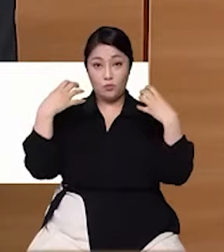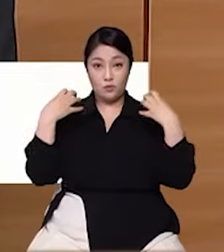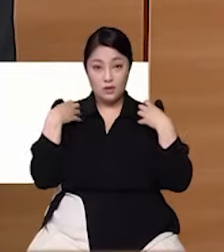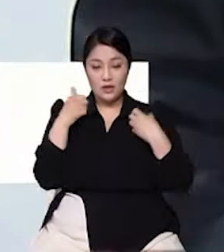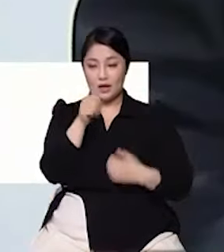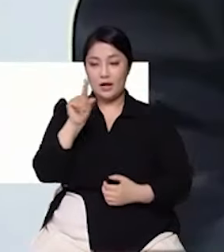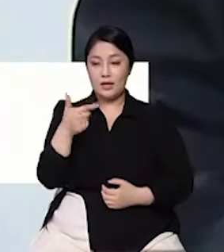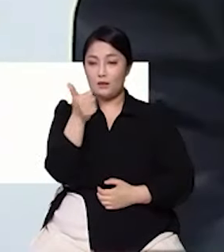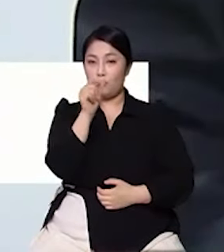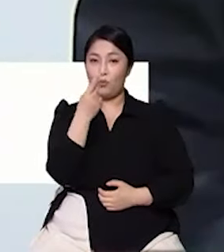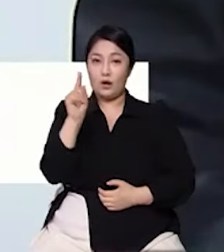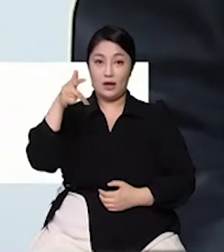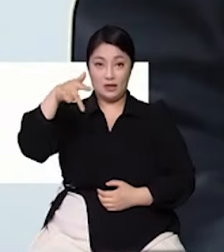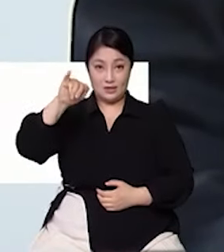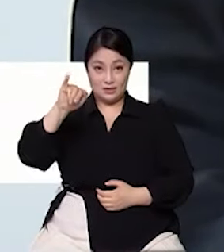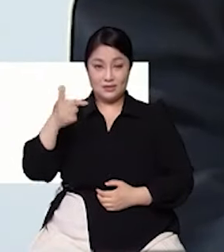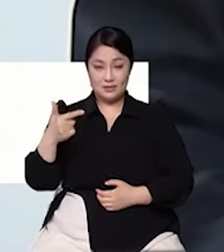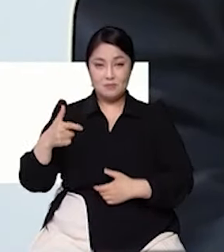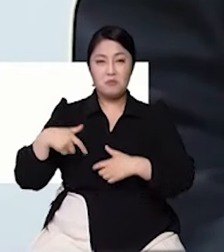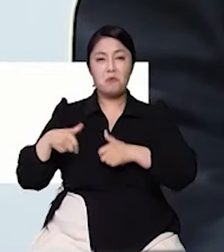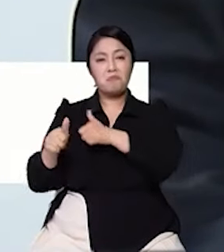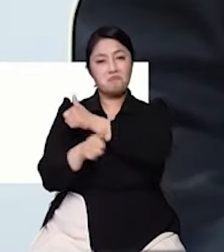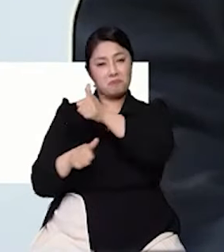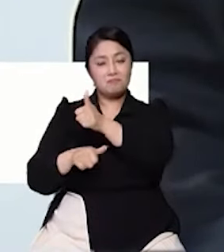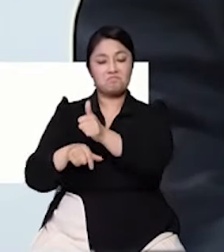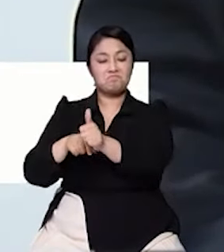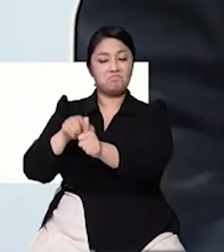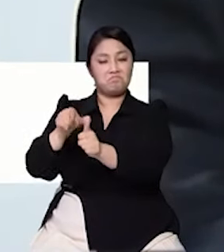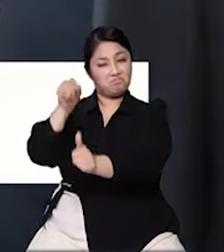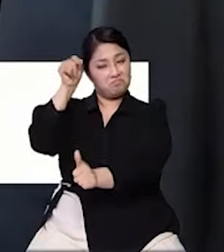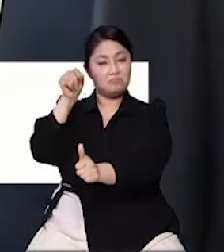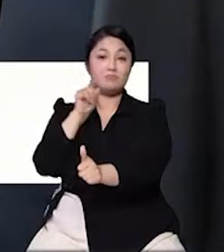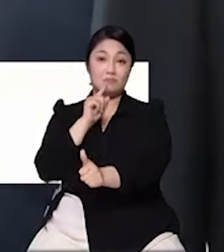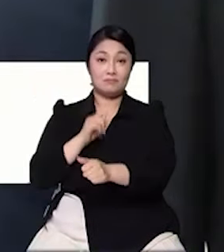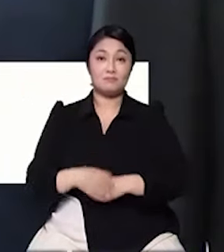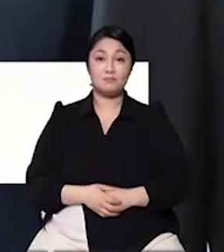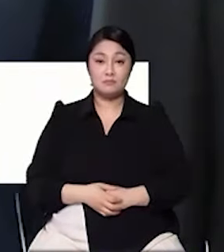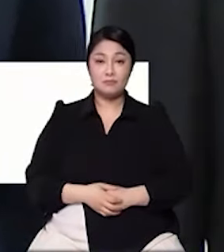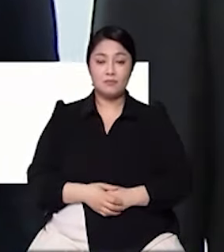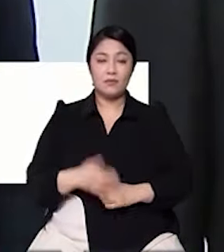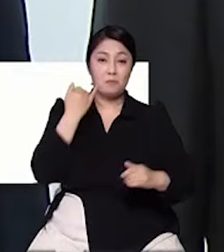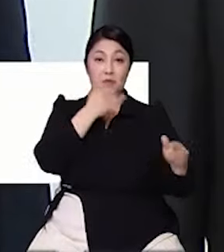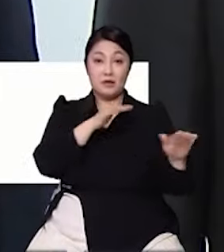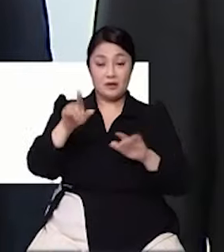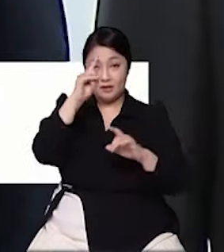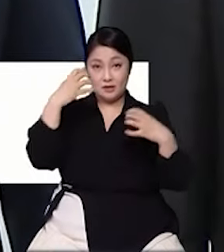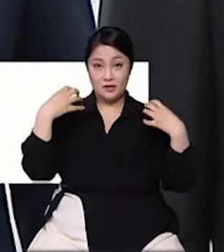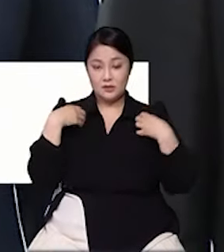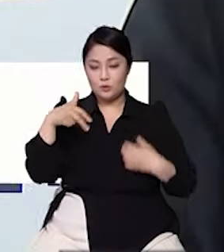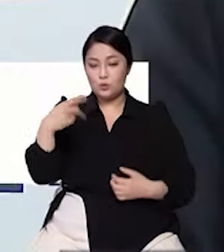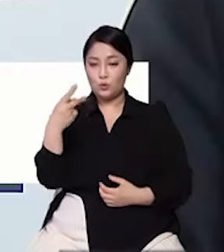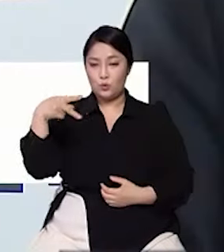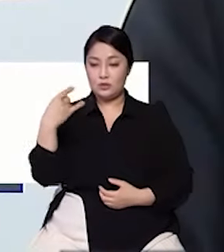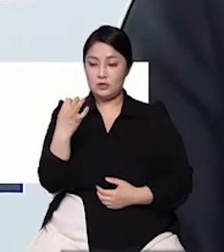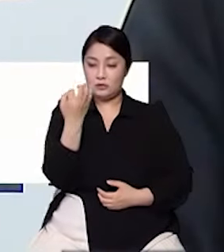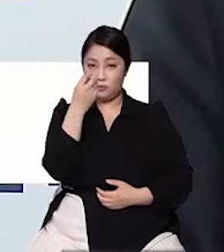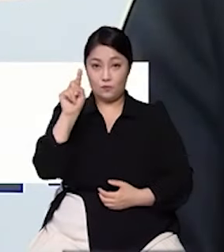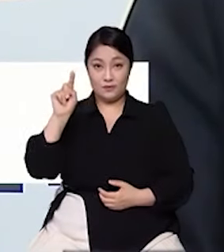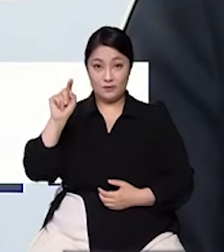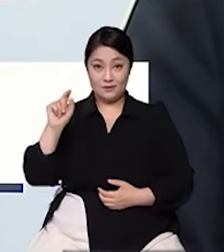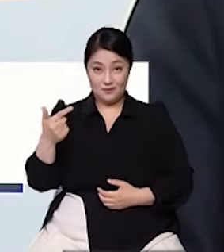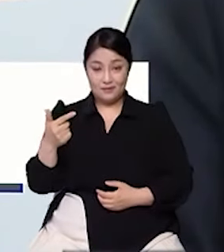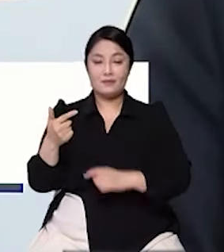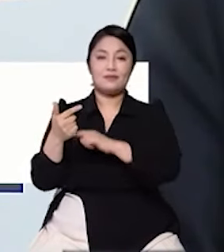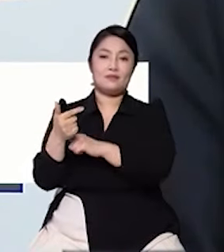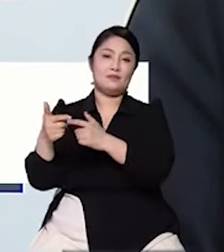1 진 한국 환경 연구원 명예 연구위원을 낙점 있습니다 해양수산부 장관은 조승환 전 해양수산과